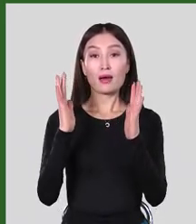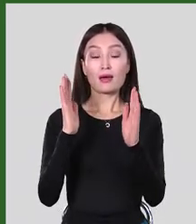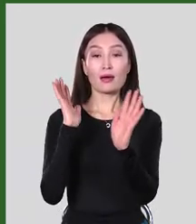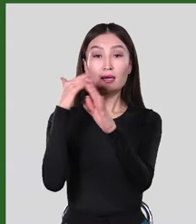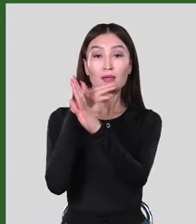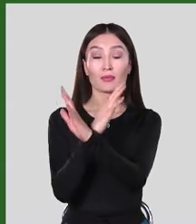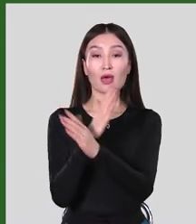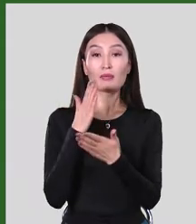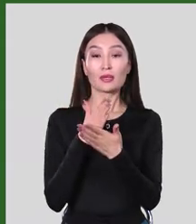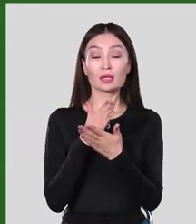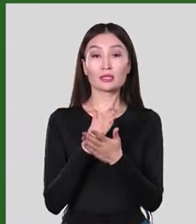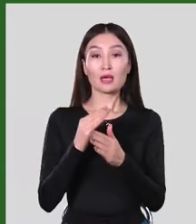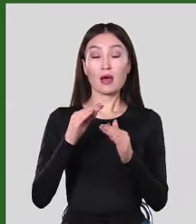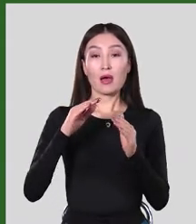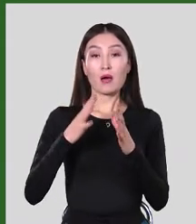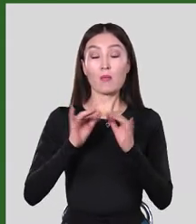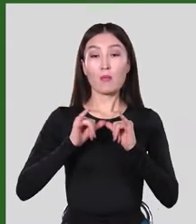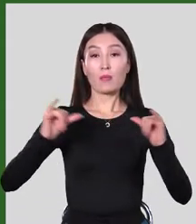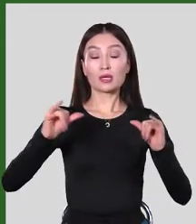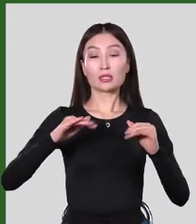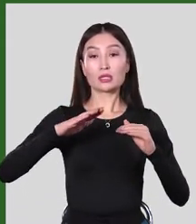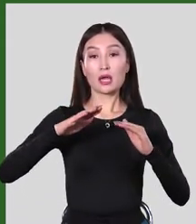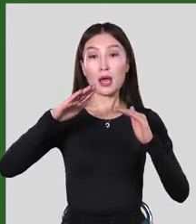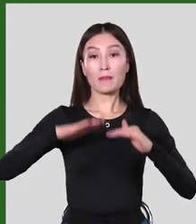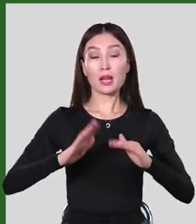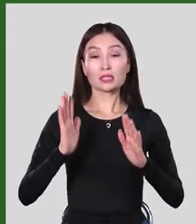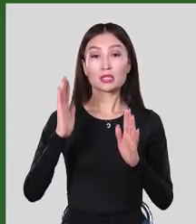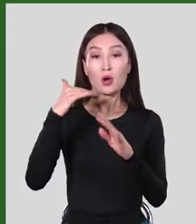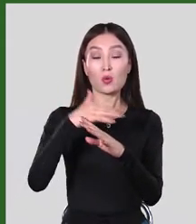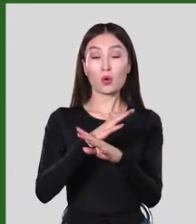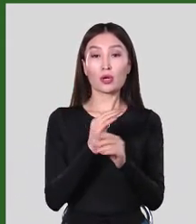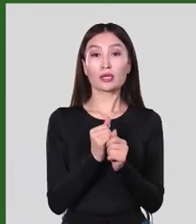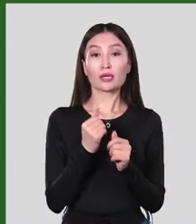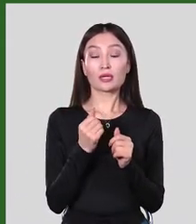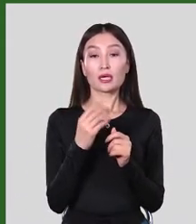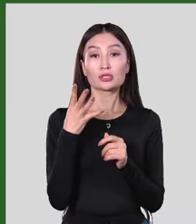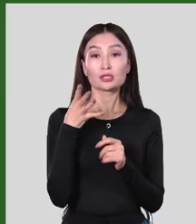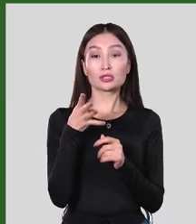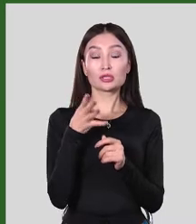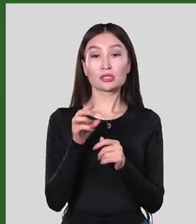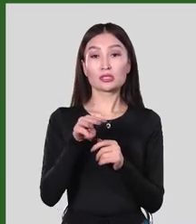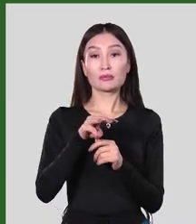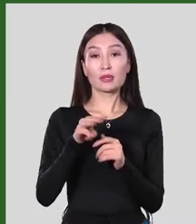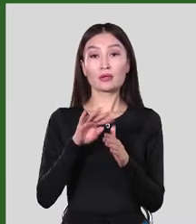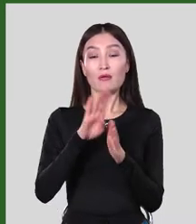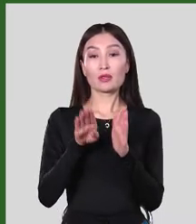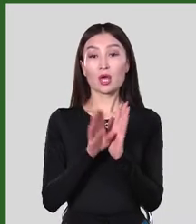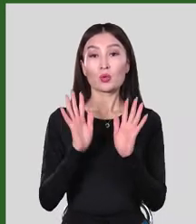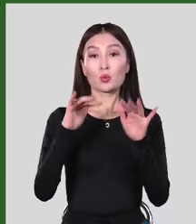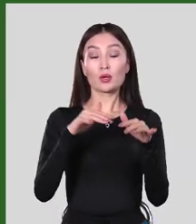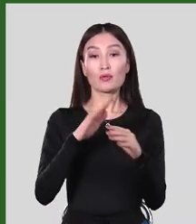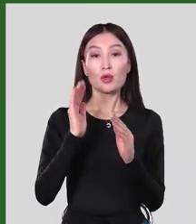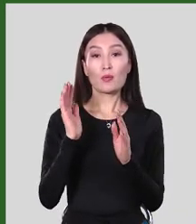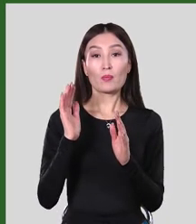лежат обширные плоскогорья и плато, высота которых достигает 4000 метров над уровнем моря.